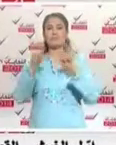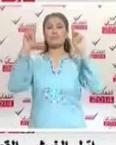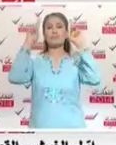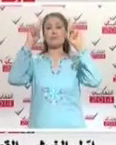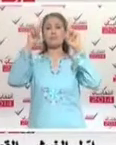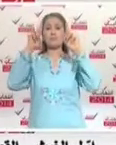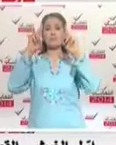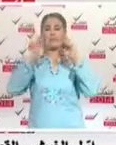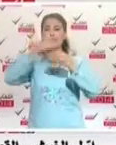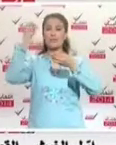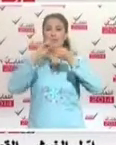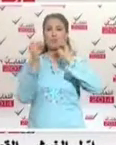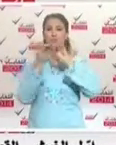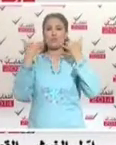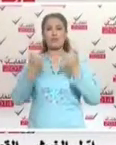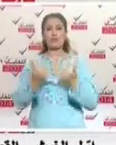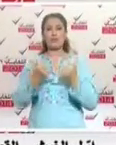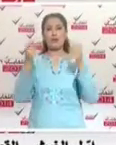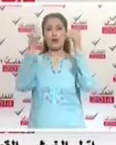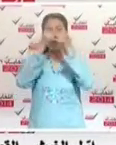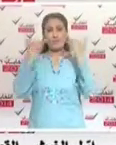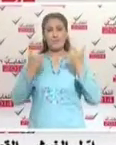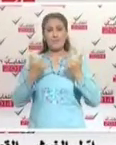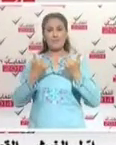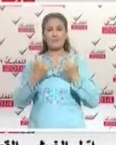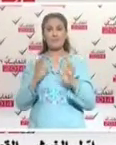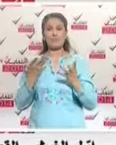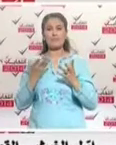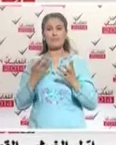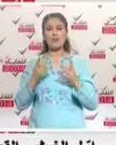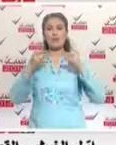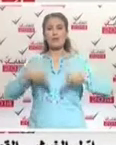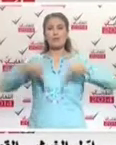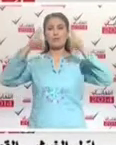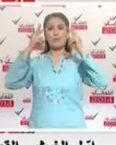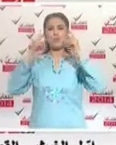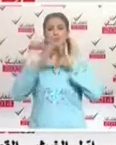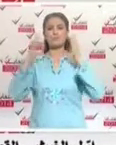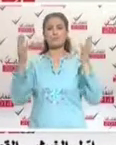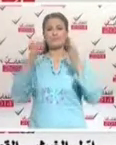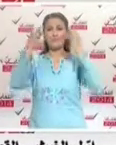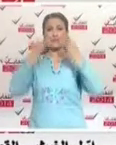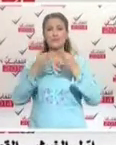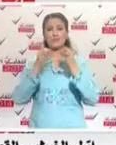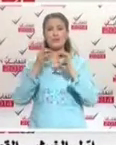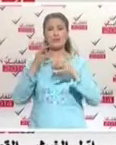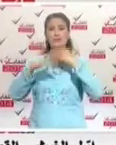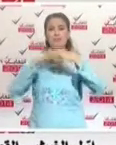هو قاعد يقوي قرابه 932 عائله كيسكر